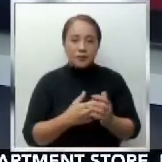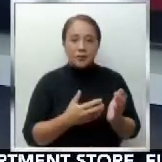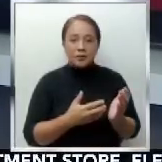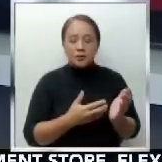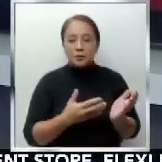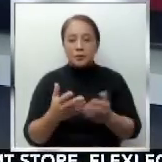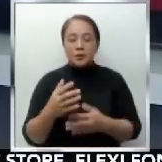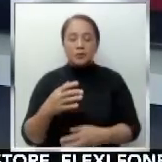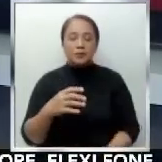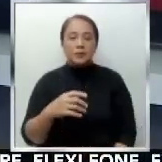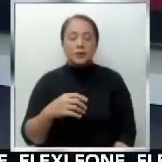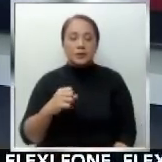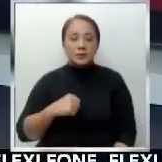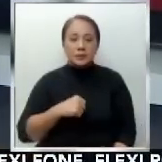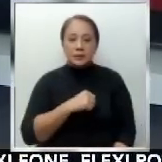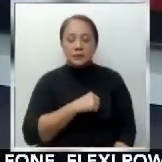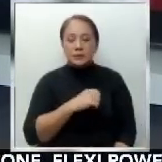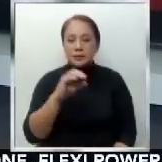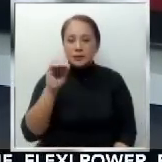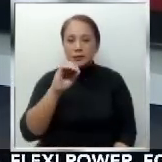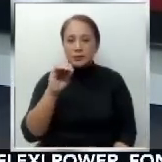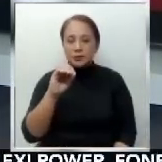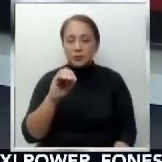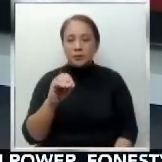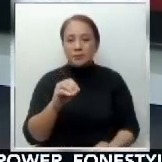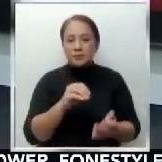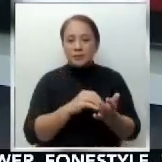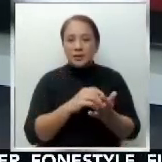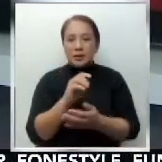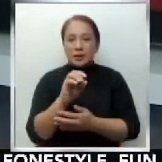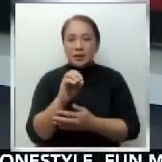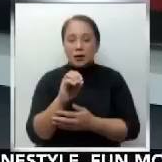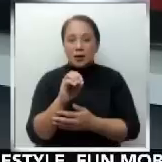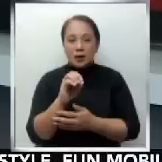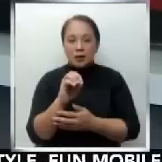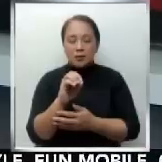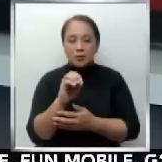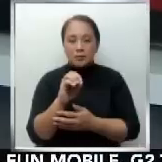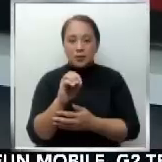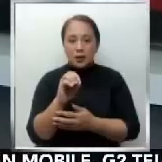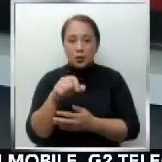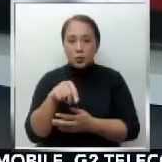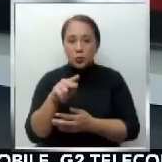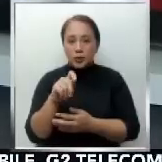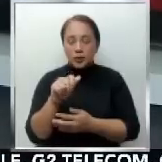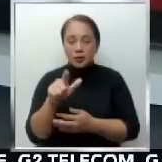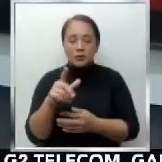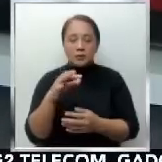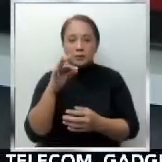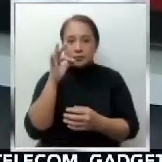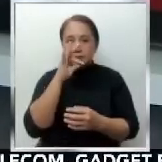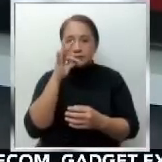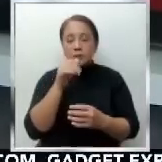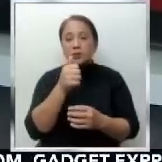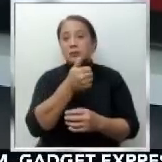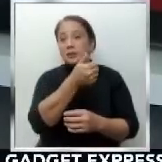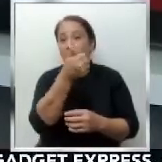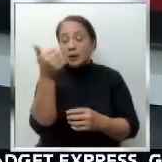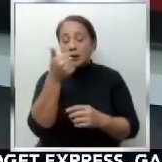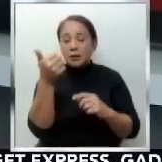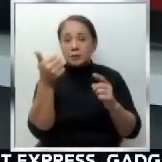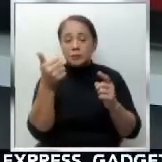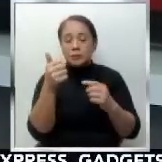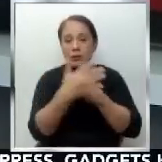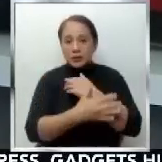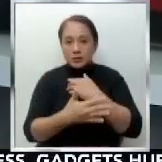zero acquittal o kawalan ng mga napapawalang sala sa mga Pinoy na may kaso sa ibang bansa sa unang anim na buwan